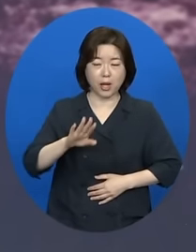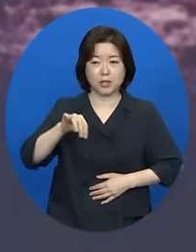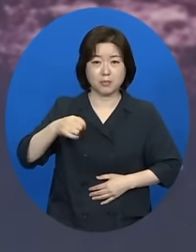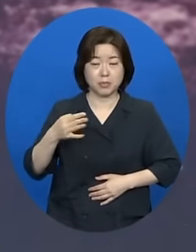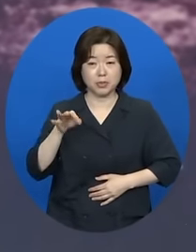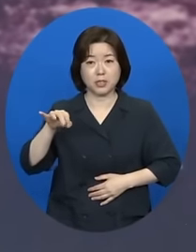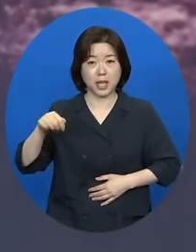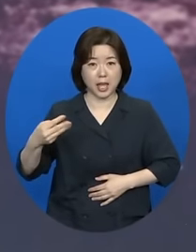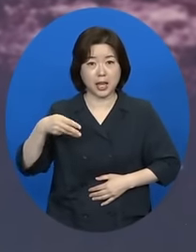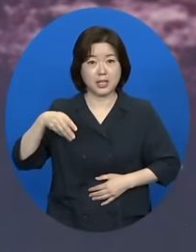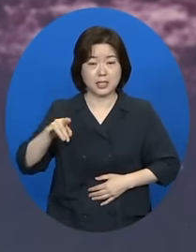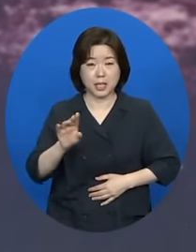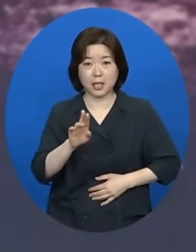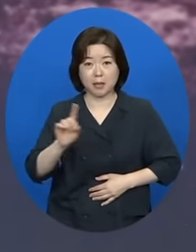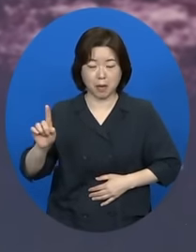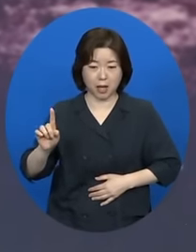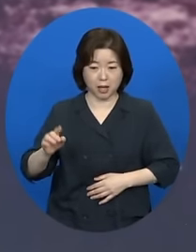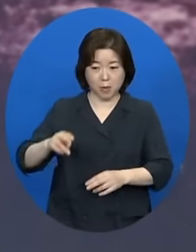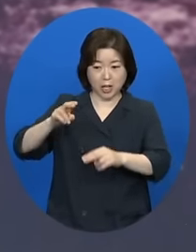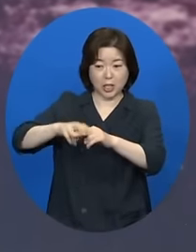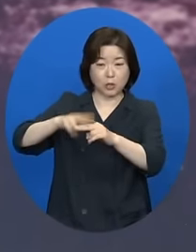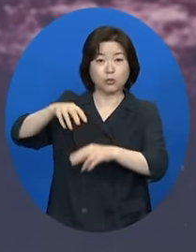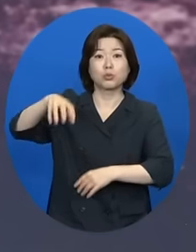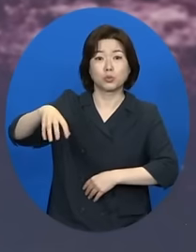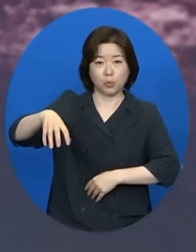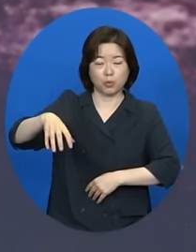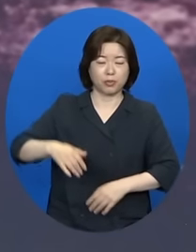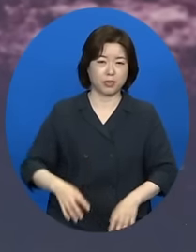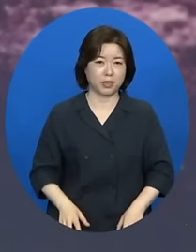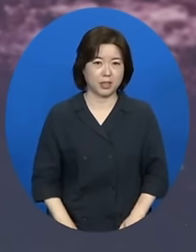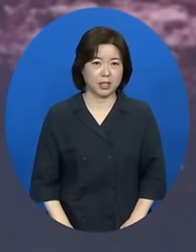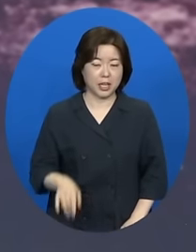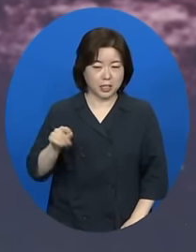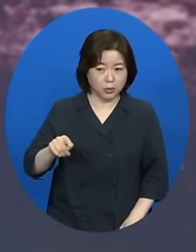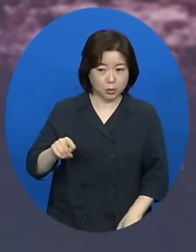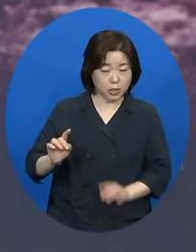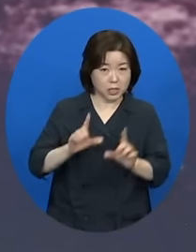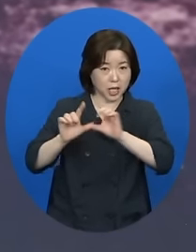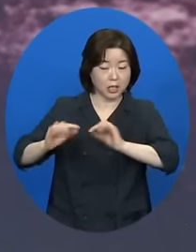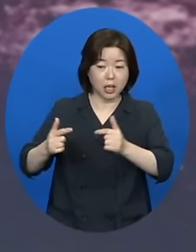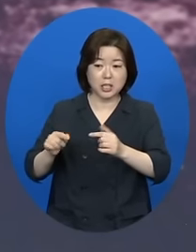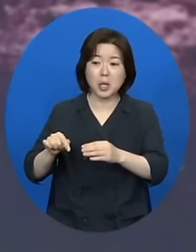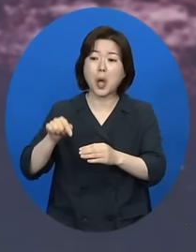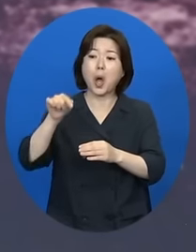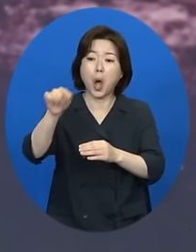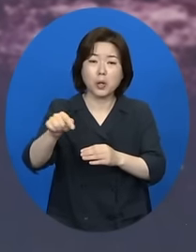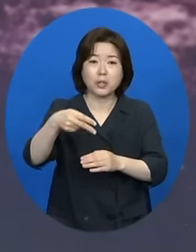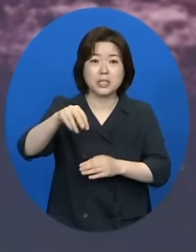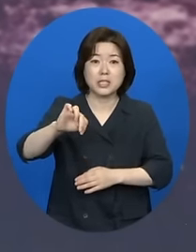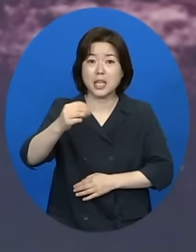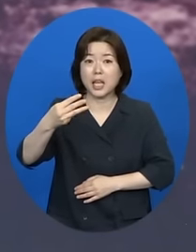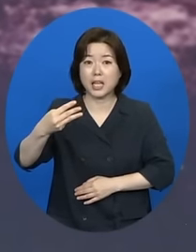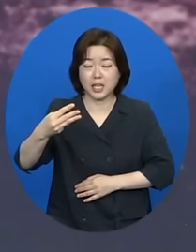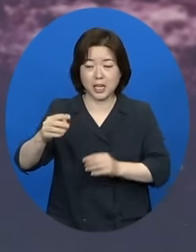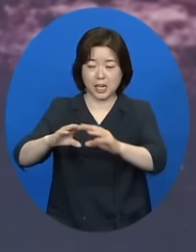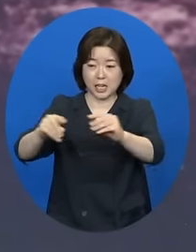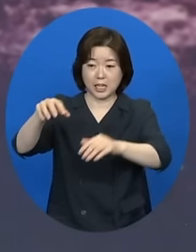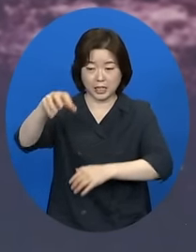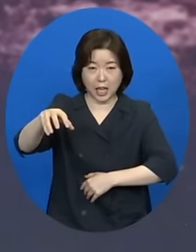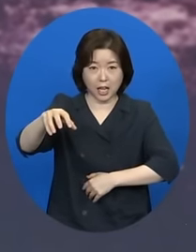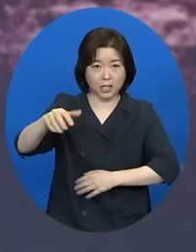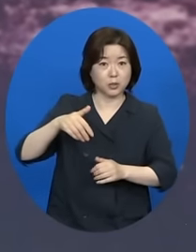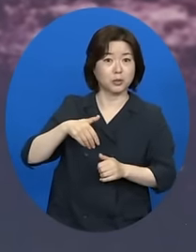근데 부엘세바로 보내지 않아요. 세일 땅 에돔 그 근처에 있는 바로 그 들에 있는 곳으로 보낸다는